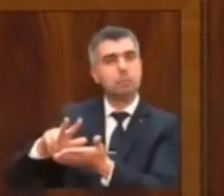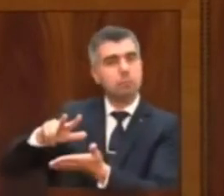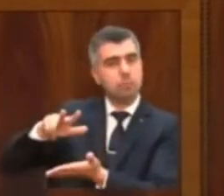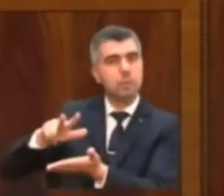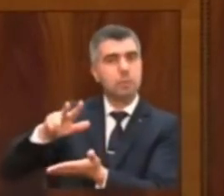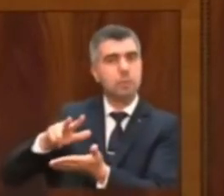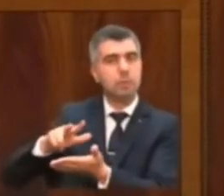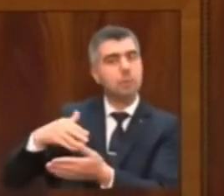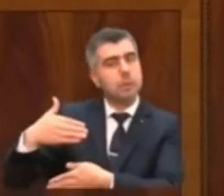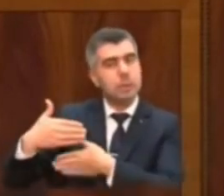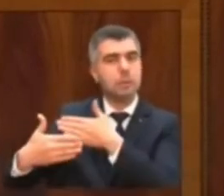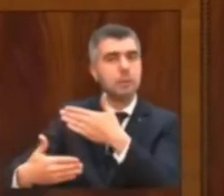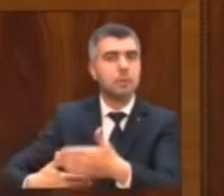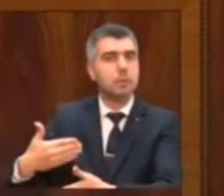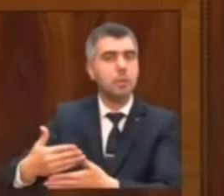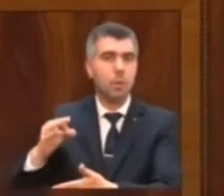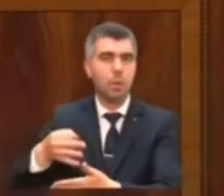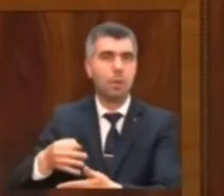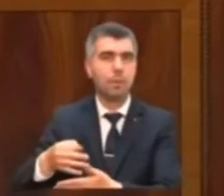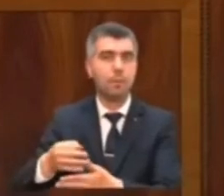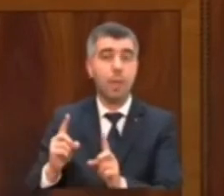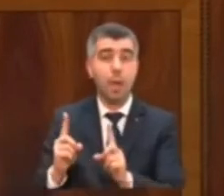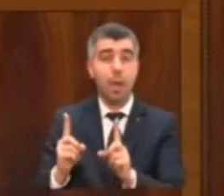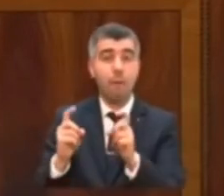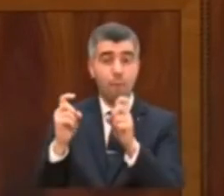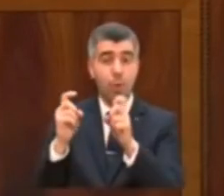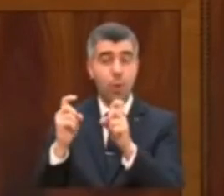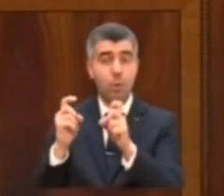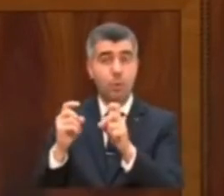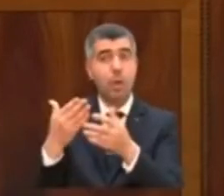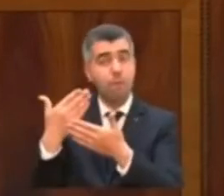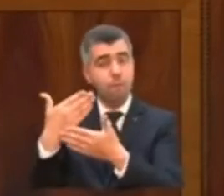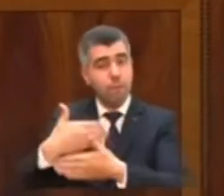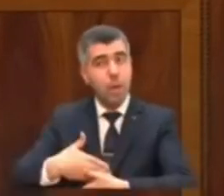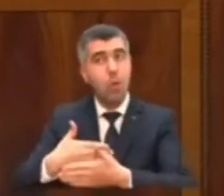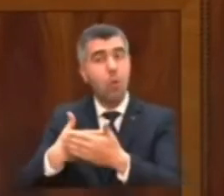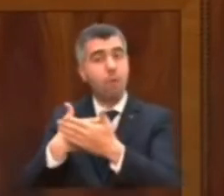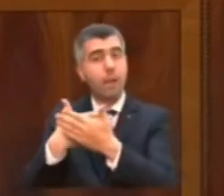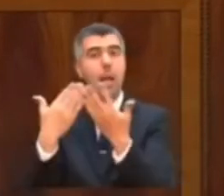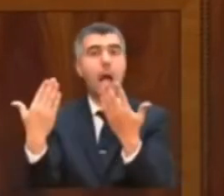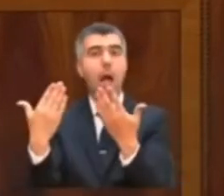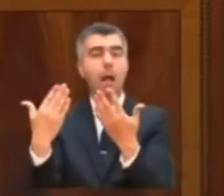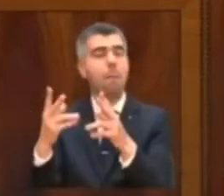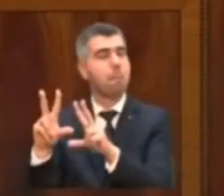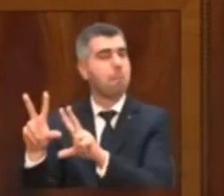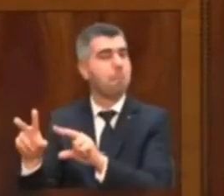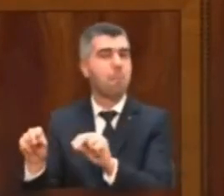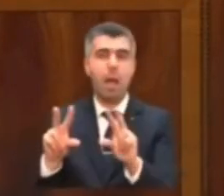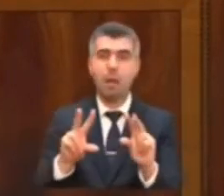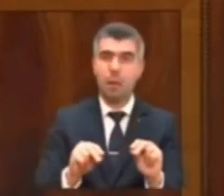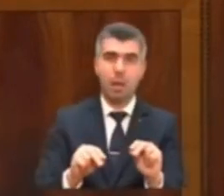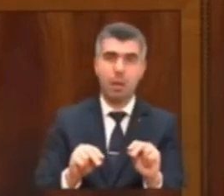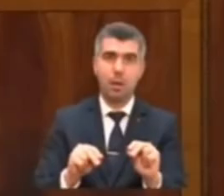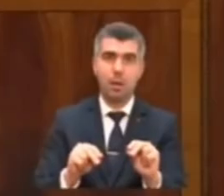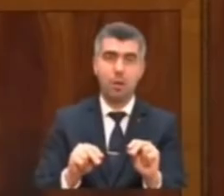احنا مستمرين فيه. الفيروس كيتحرك بالليل وبالنهار، ولكن احنا موقفين بعد هذاك الليل ما يتحركش فيه بابا.